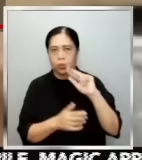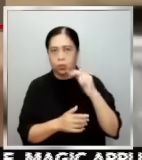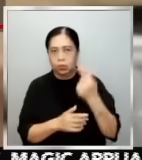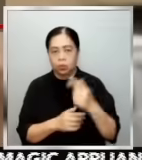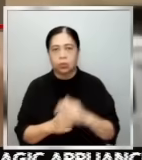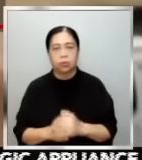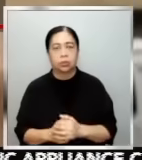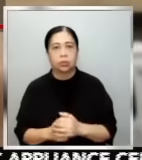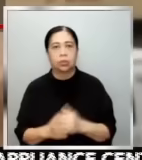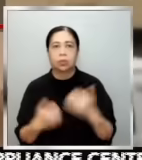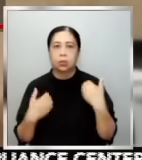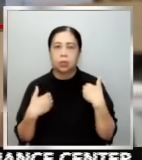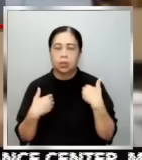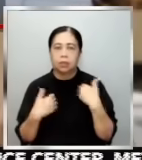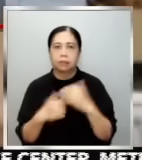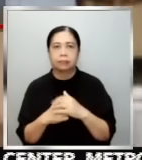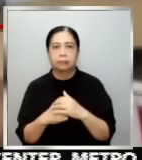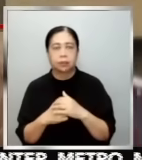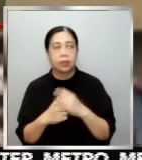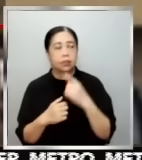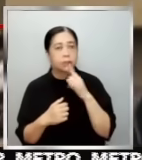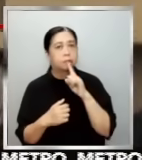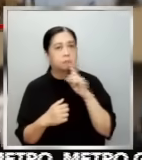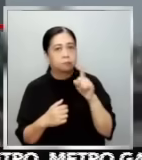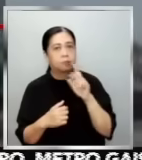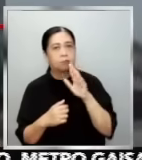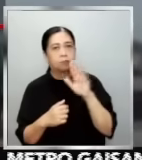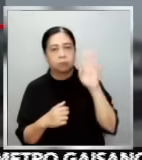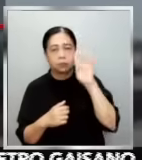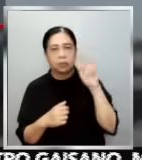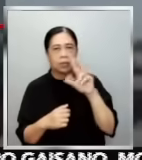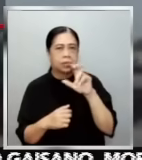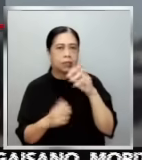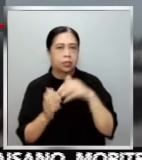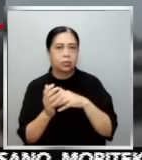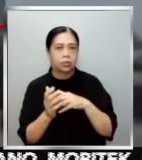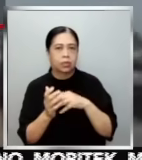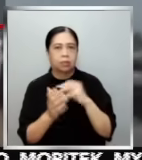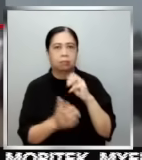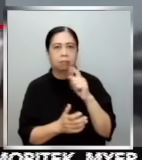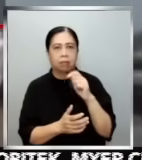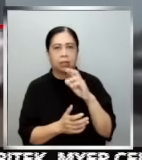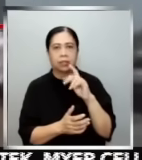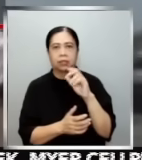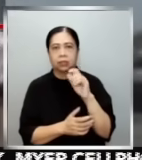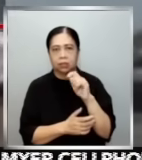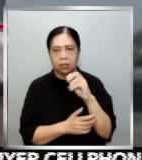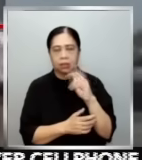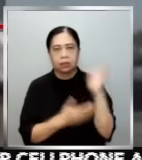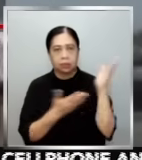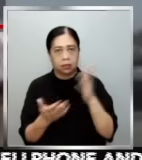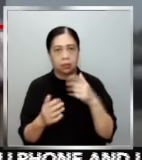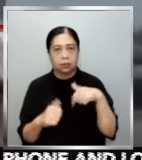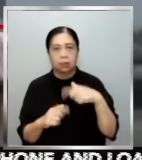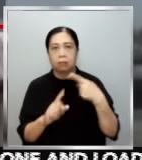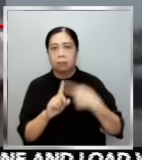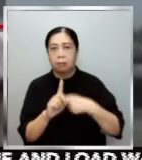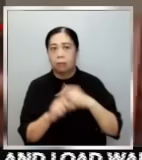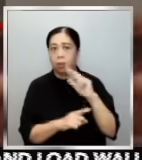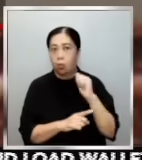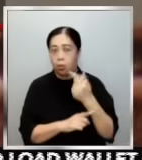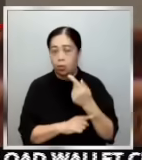assured the President that at least 300,000 metric tons is coming in itong month of August and then meron din sa